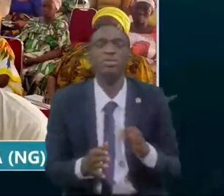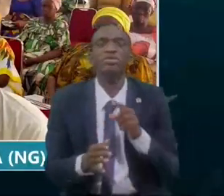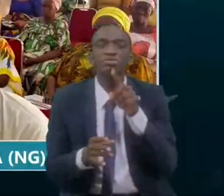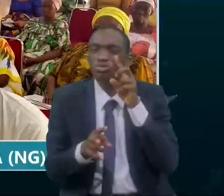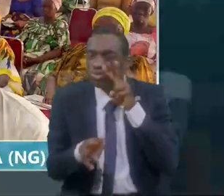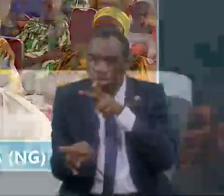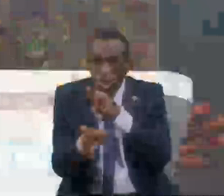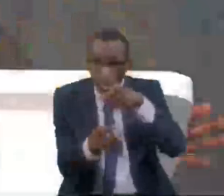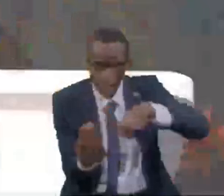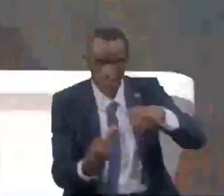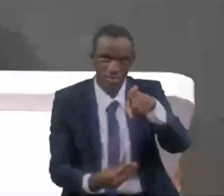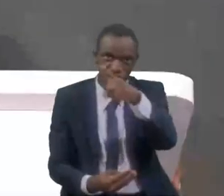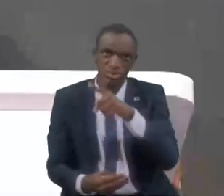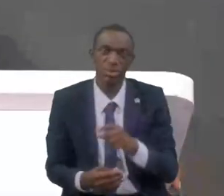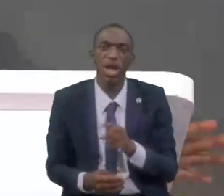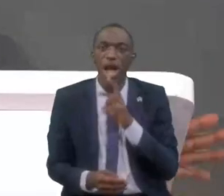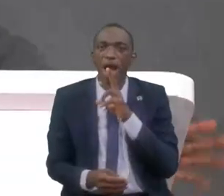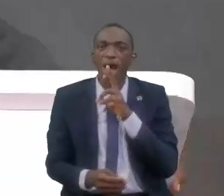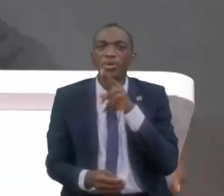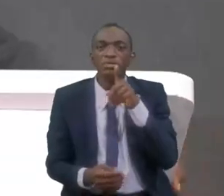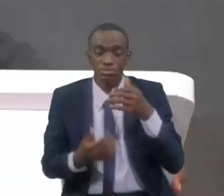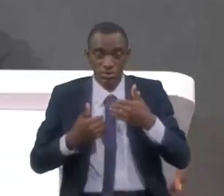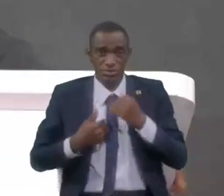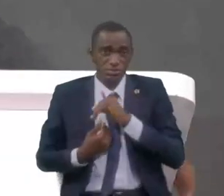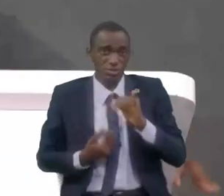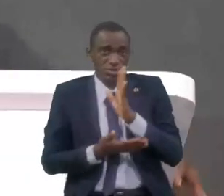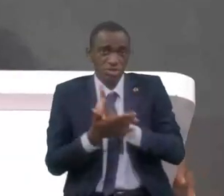Est-ce qu'il y a des serpents d'airain?